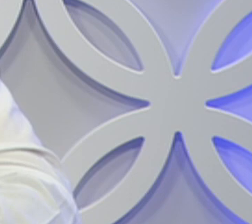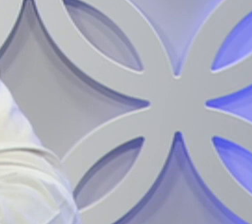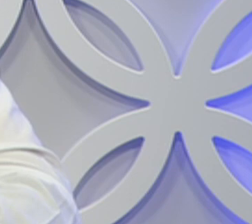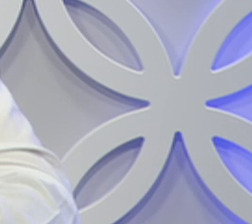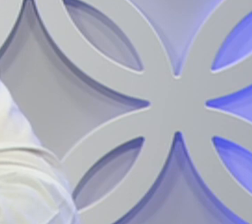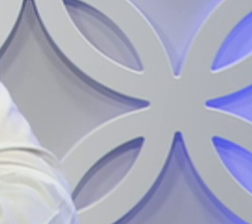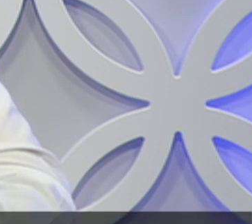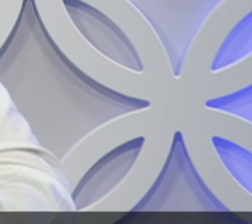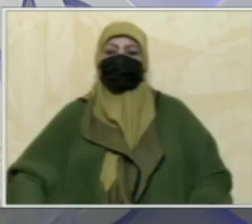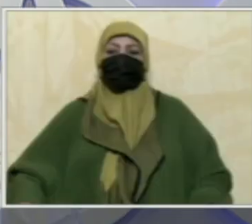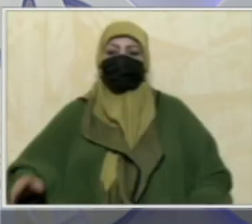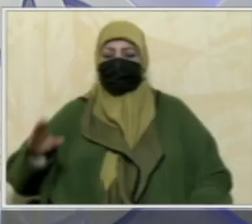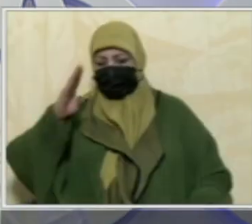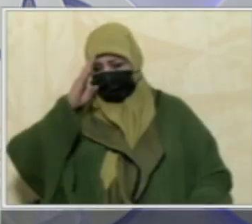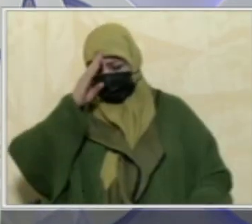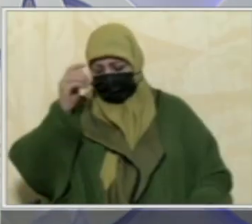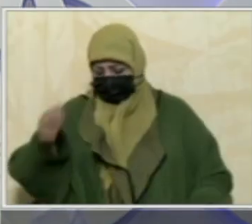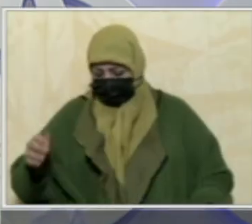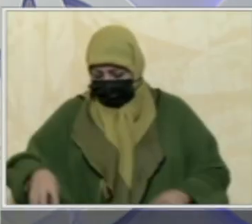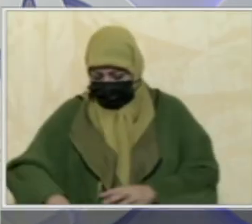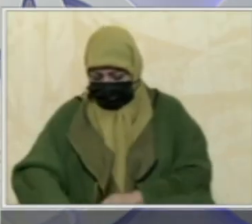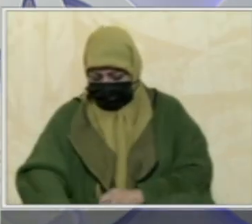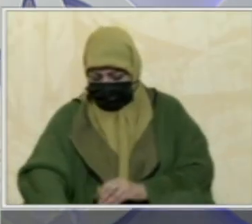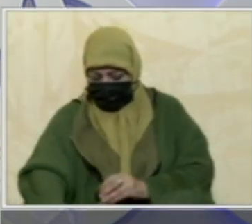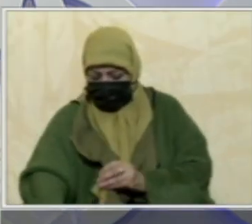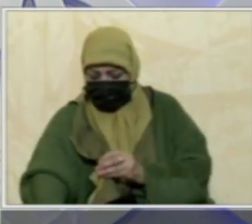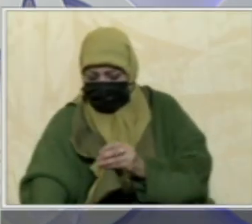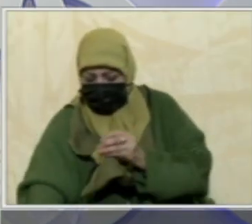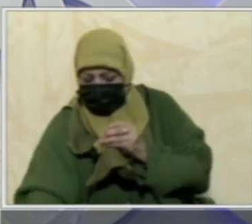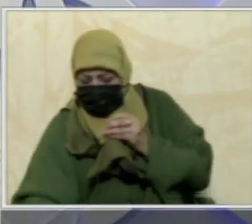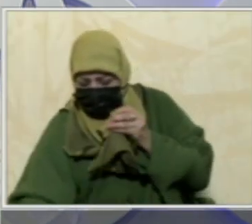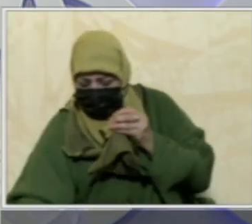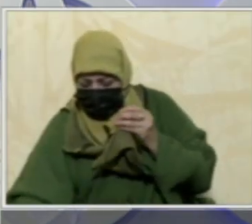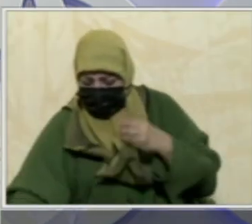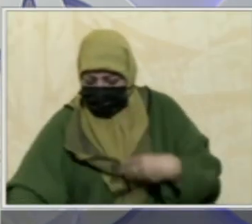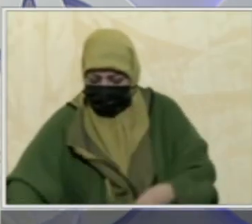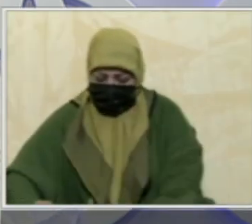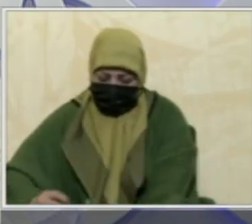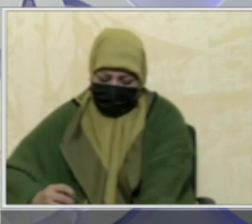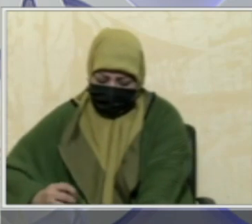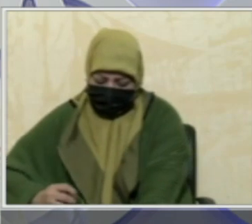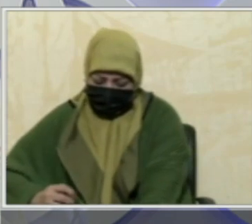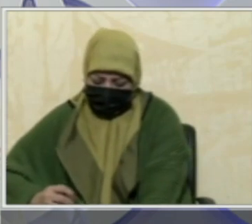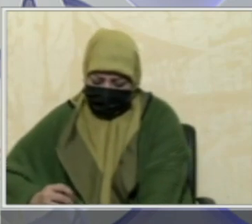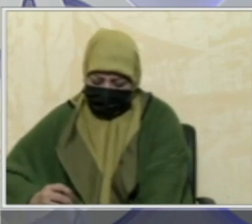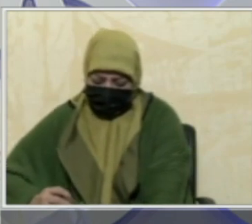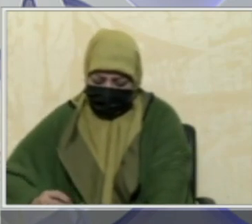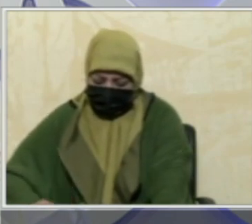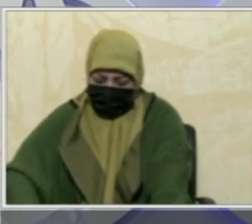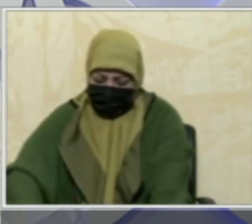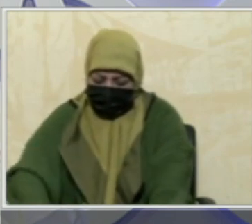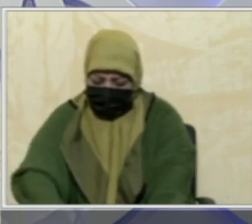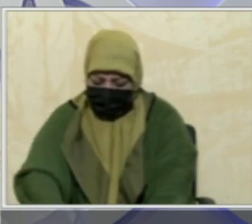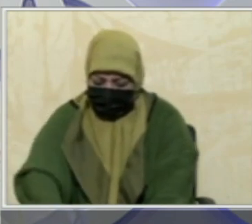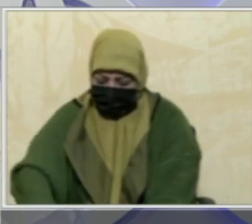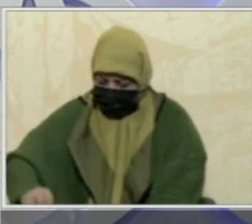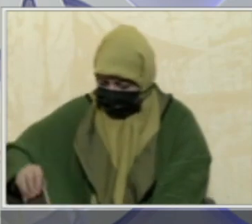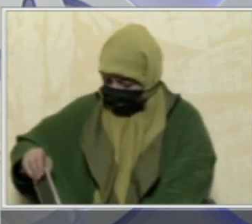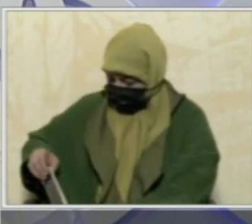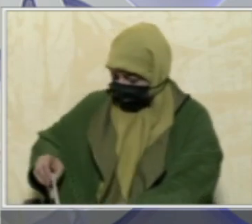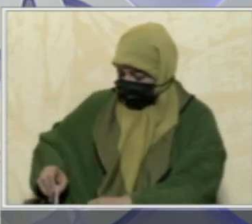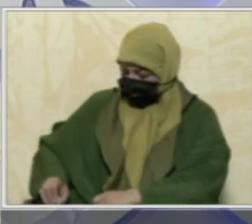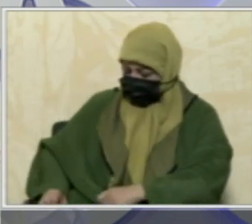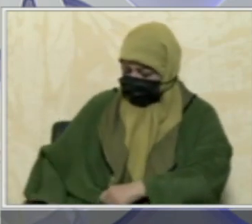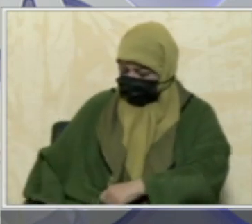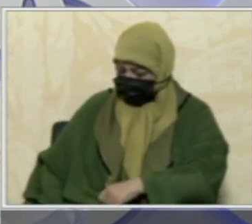عدت بعد الفاصل لاستقبل بعض الاسئله الان معنا ميلاد من سبعه السلام عليكم ورحمه الله